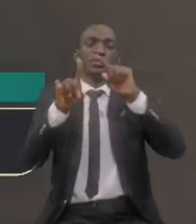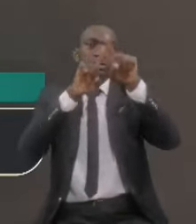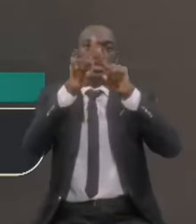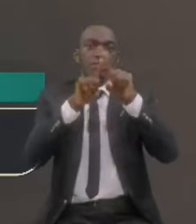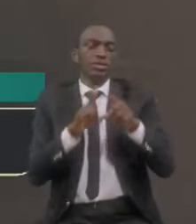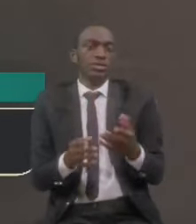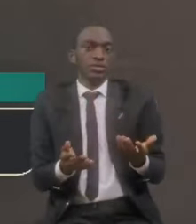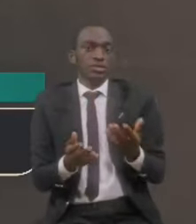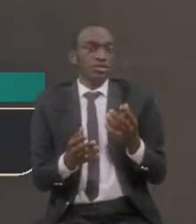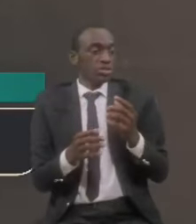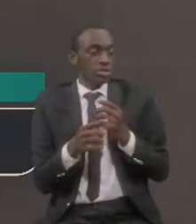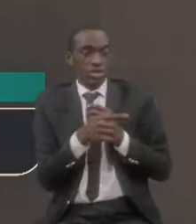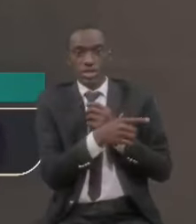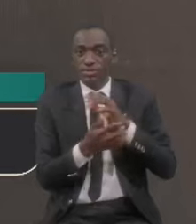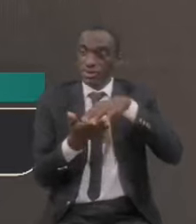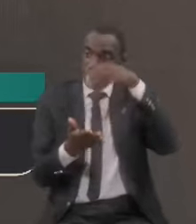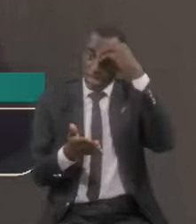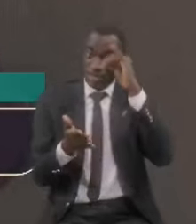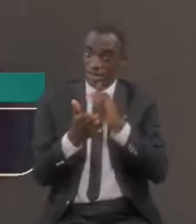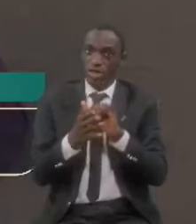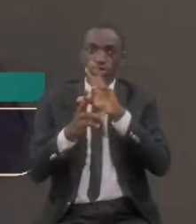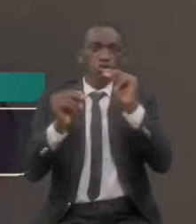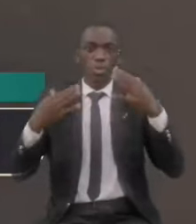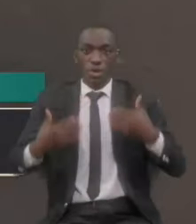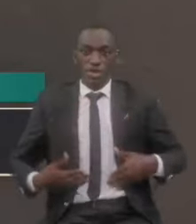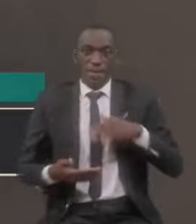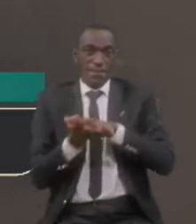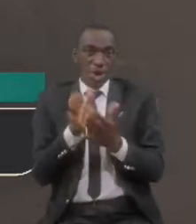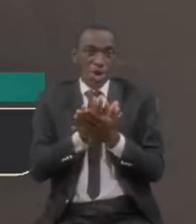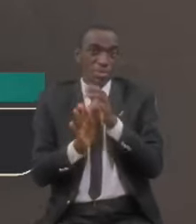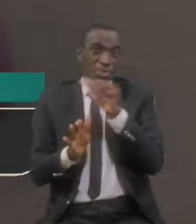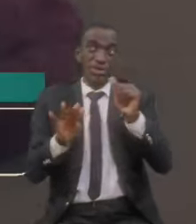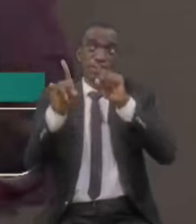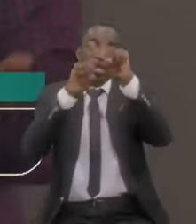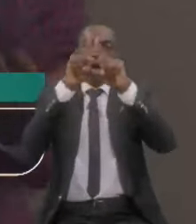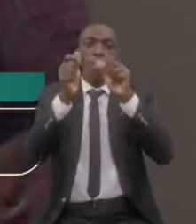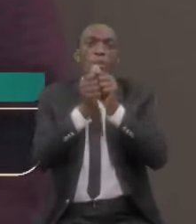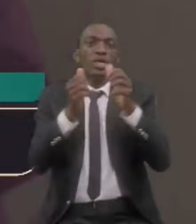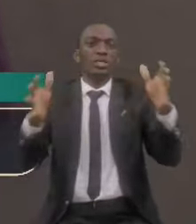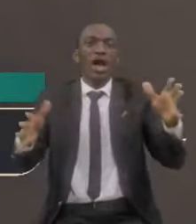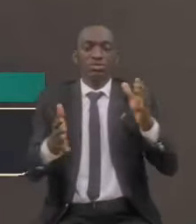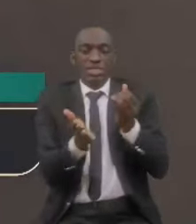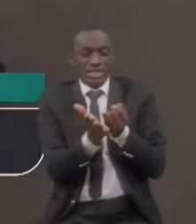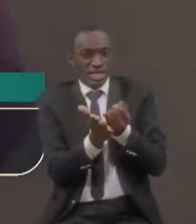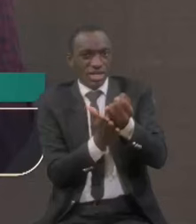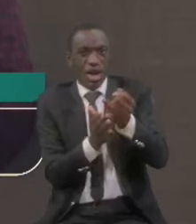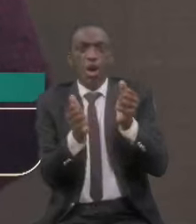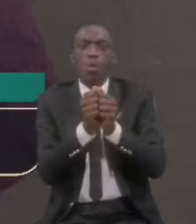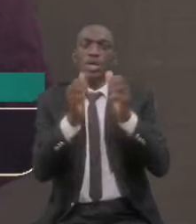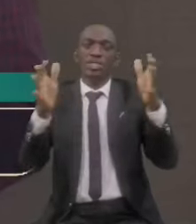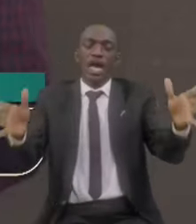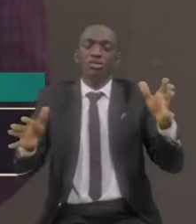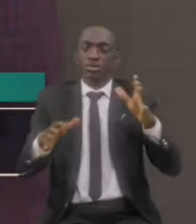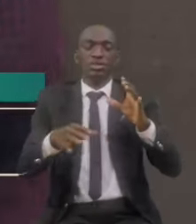il a dit, personne ne devient une étoile sans intégrité et sans l'ingéniosité. Être ingénieux